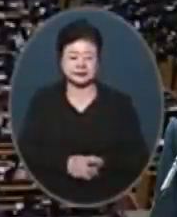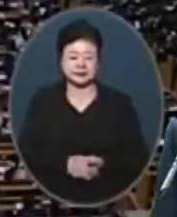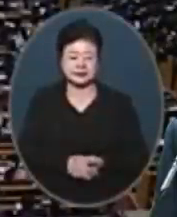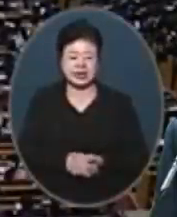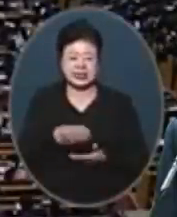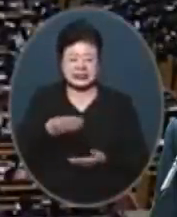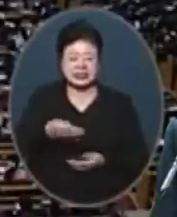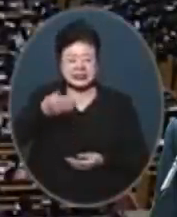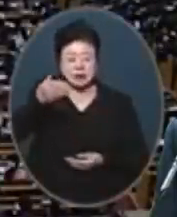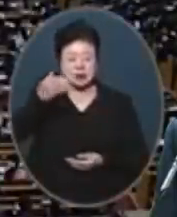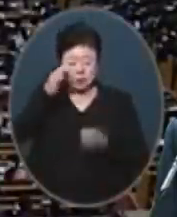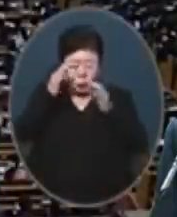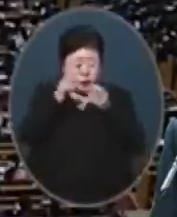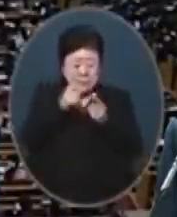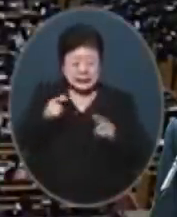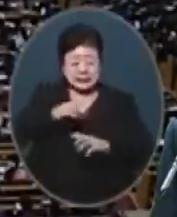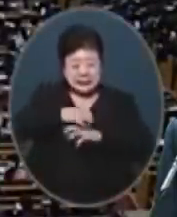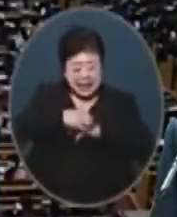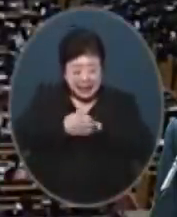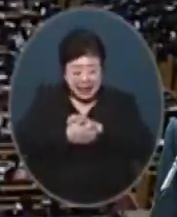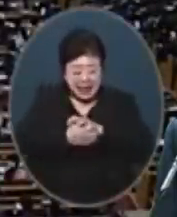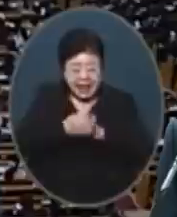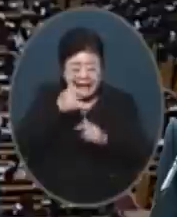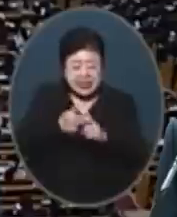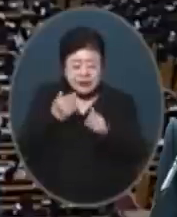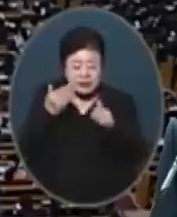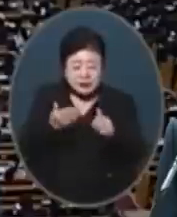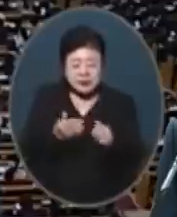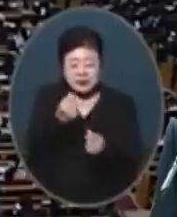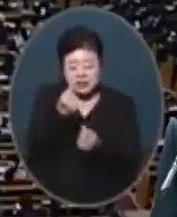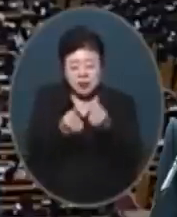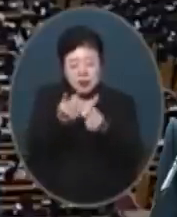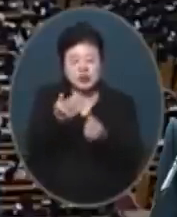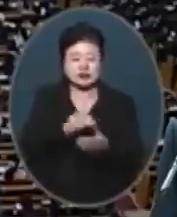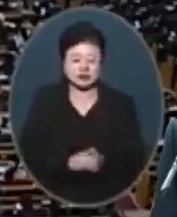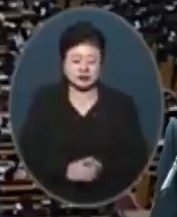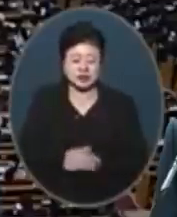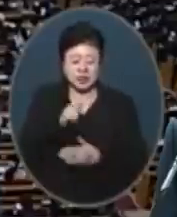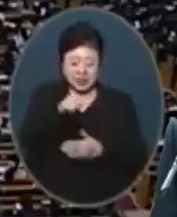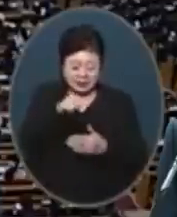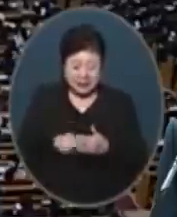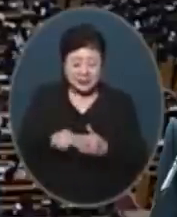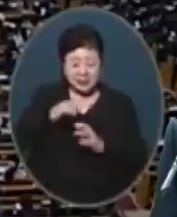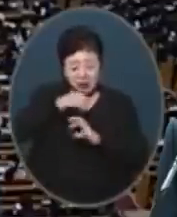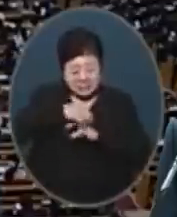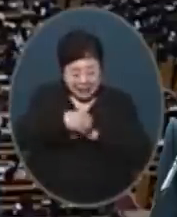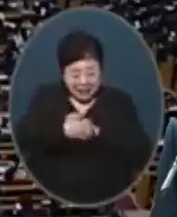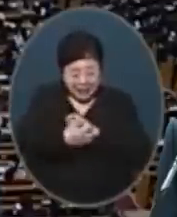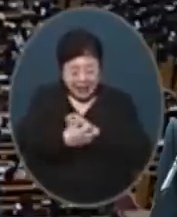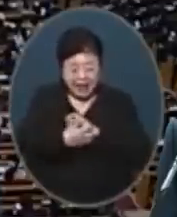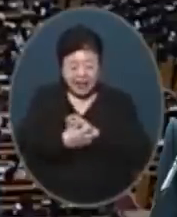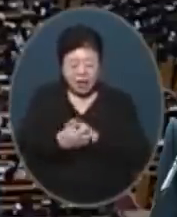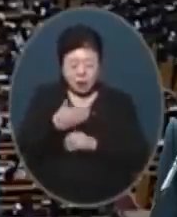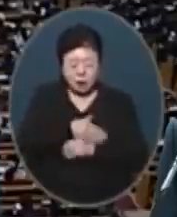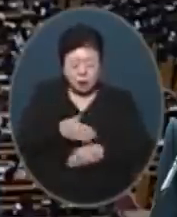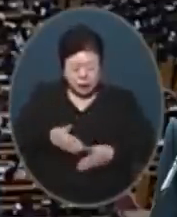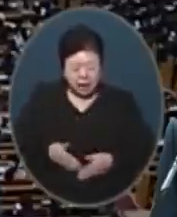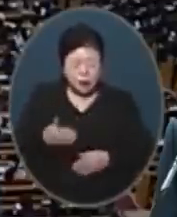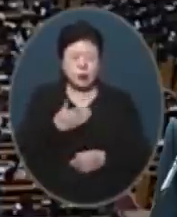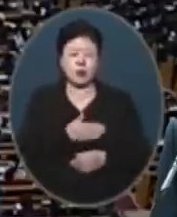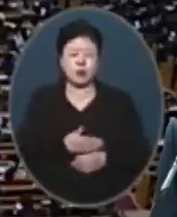4차원은 즉 안 보이는 세계는 예수님께서 설명해 주시는 내적 세계입니다. 육으로 난 것은